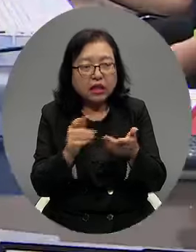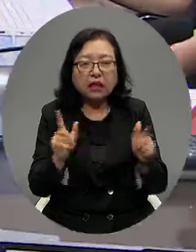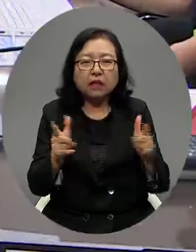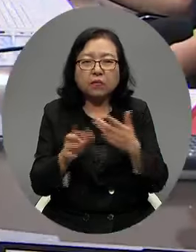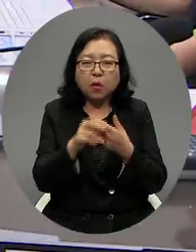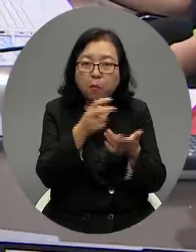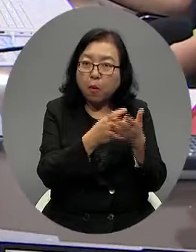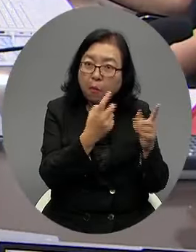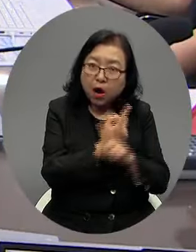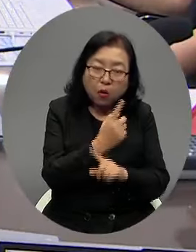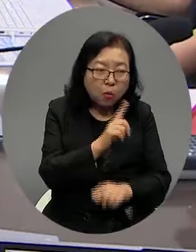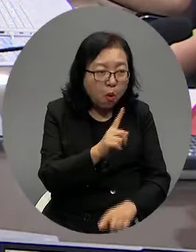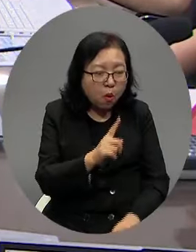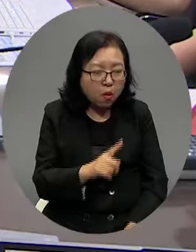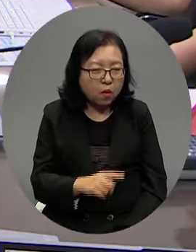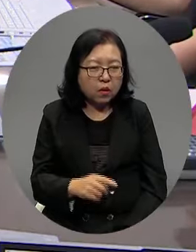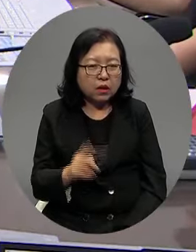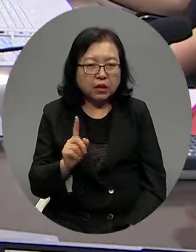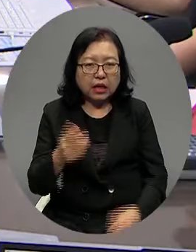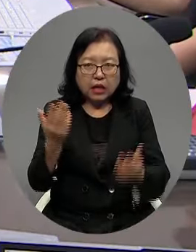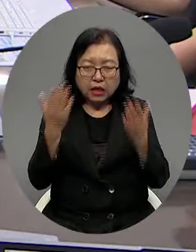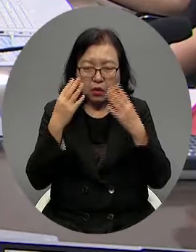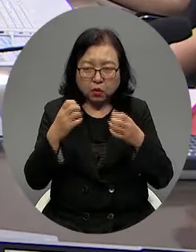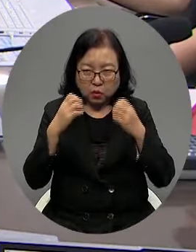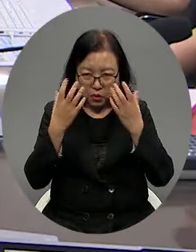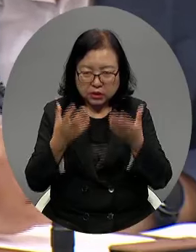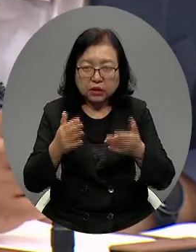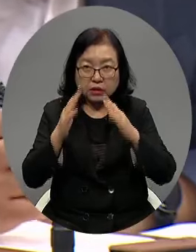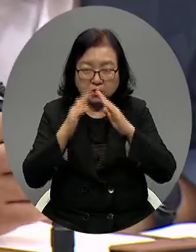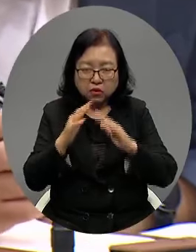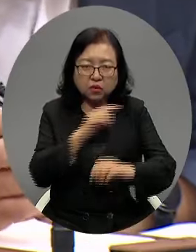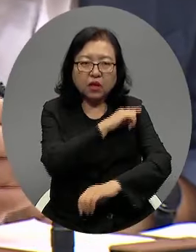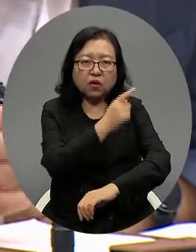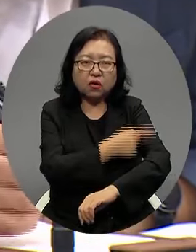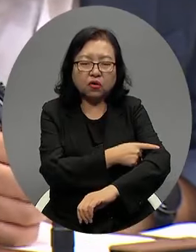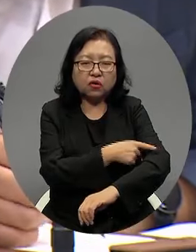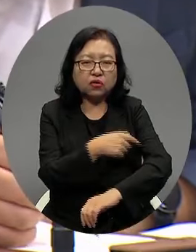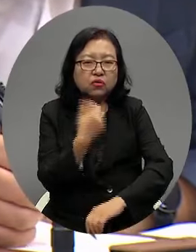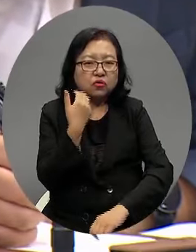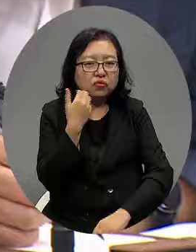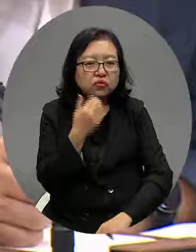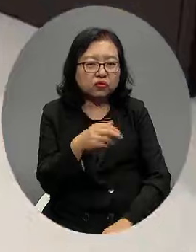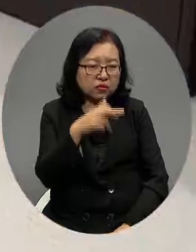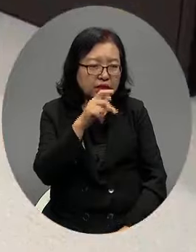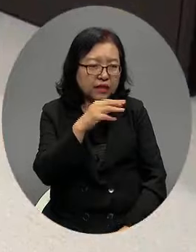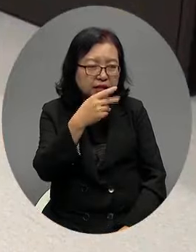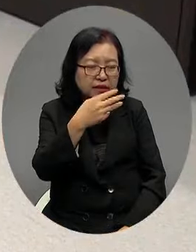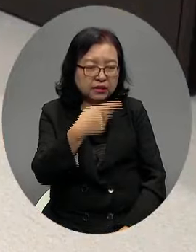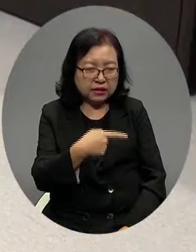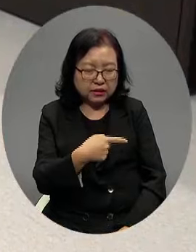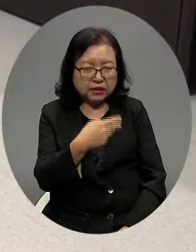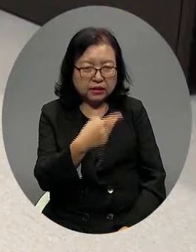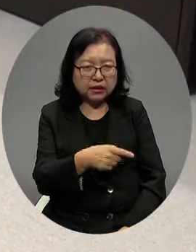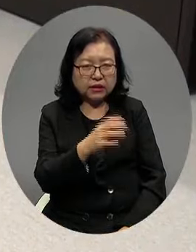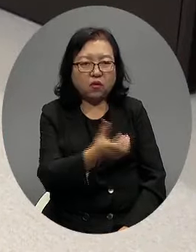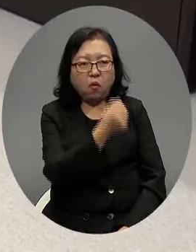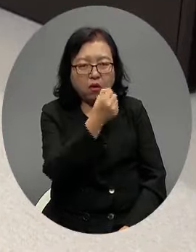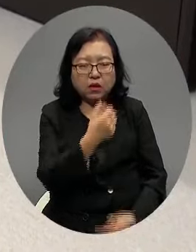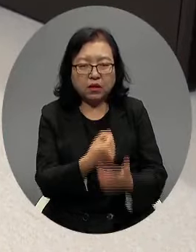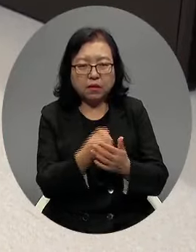거예요 영재학교 신설에 대한 전권은 사실상 카이스트 설립 추진단이 지에서 할 수 있는